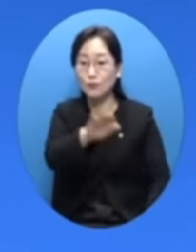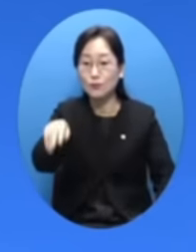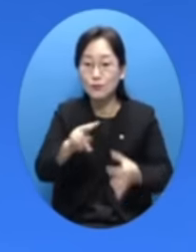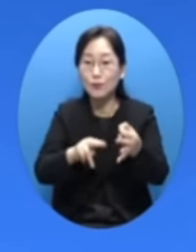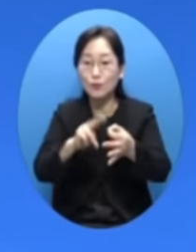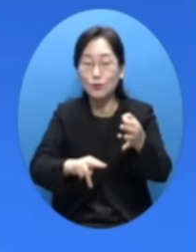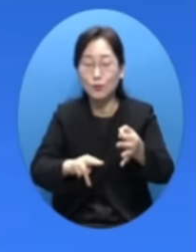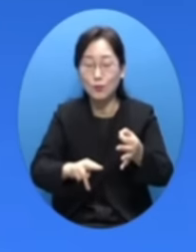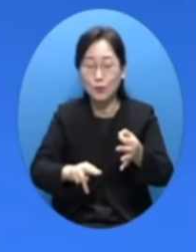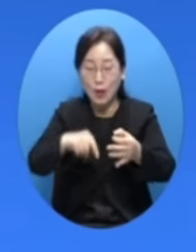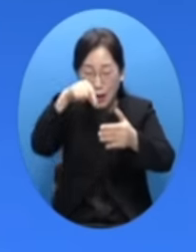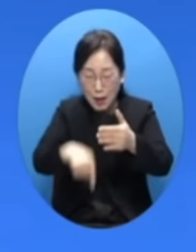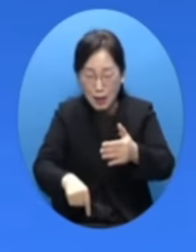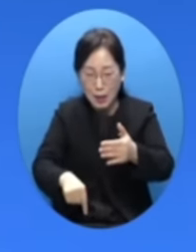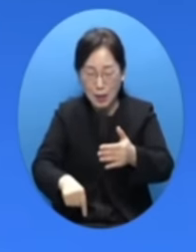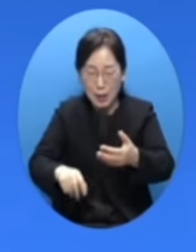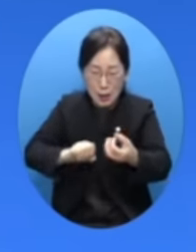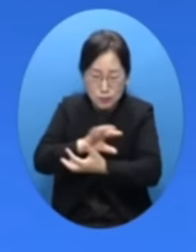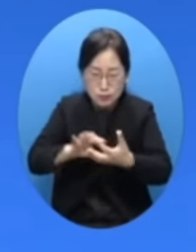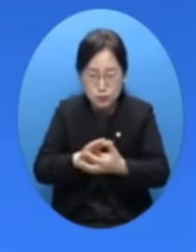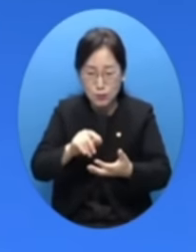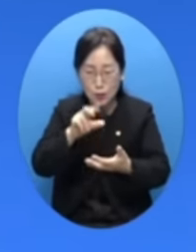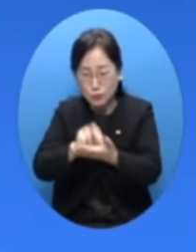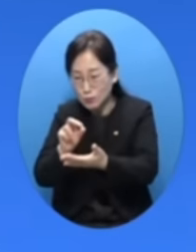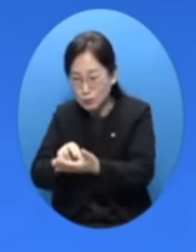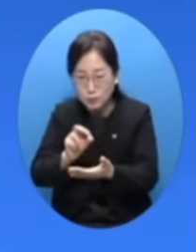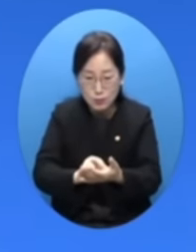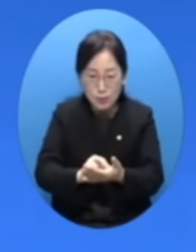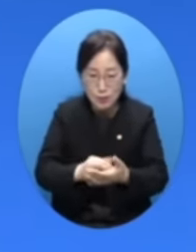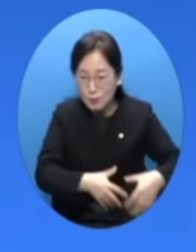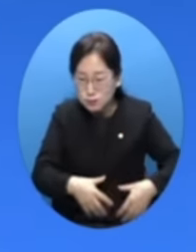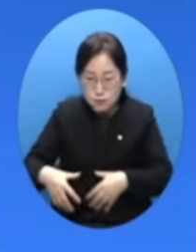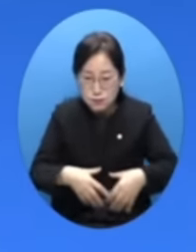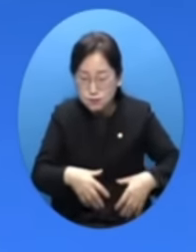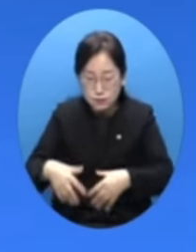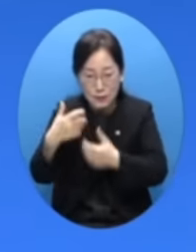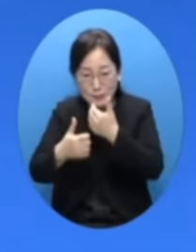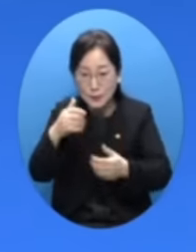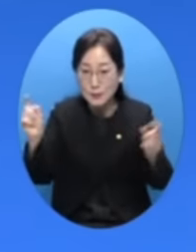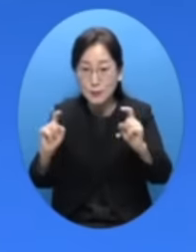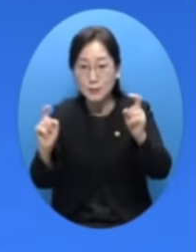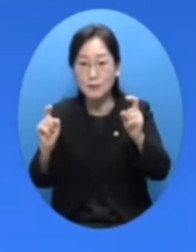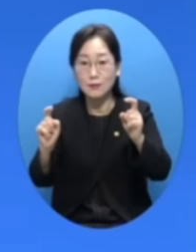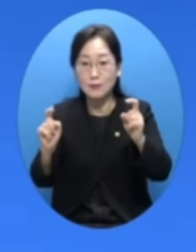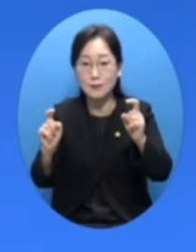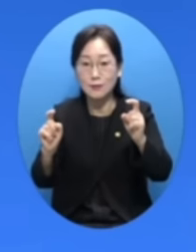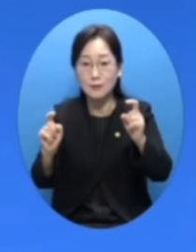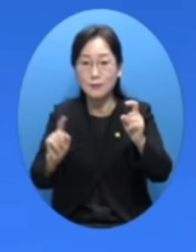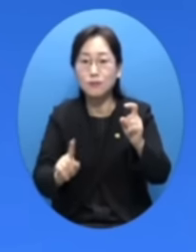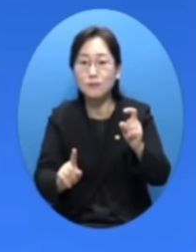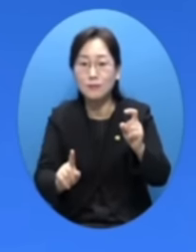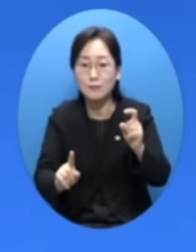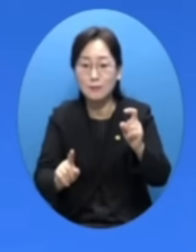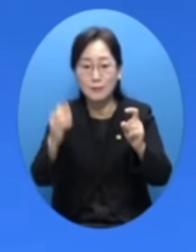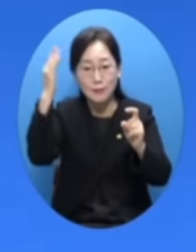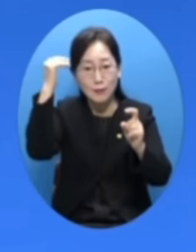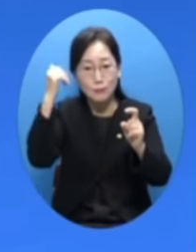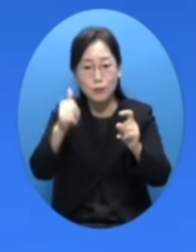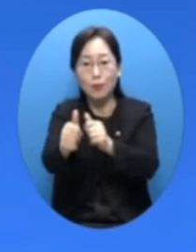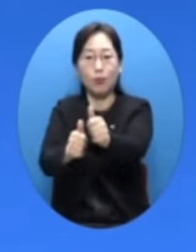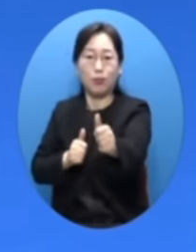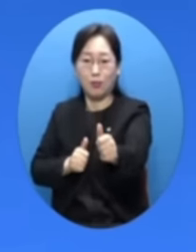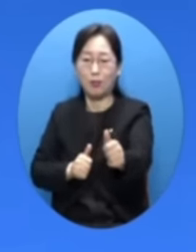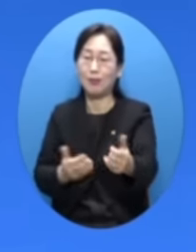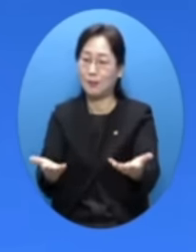우리들의 문제를 갖고 머뭇거리고 이것저것 가지고 갈등하고 다투면 우리 한국만 뒤처지게 되는